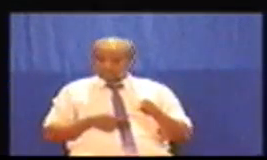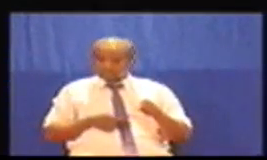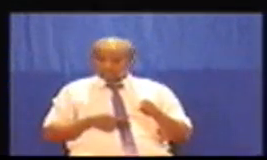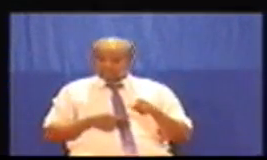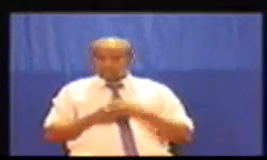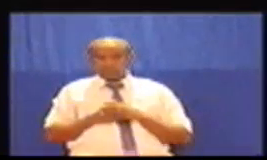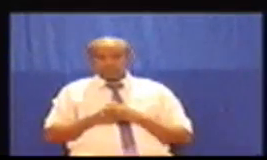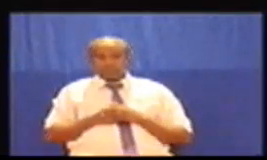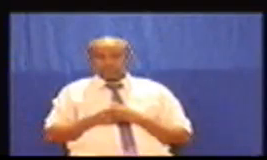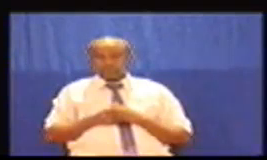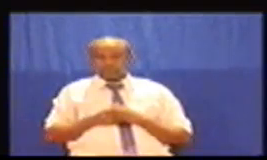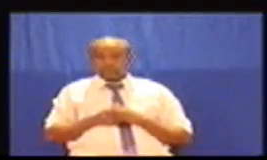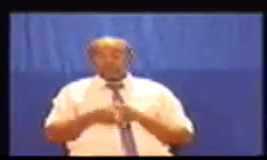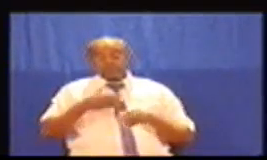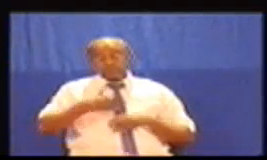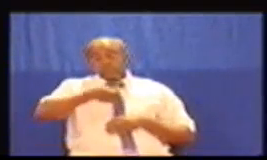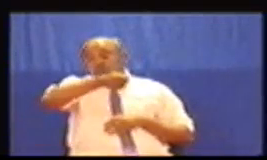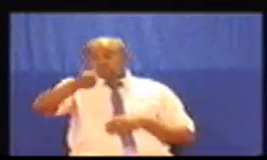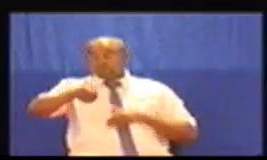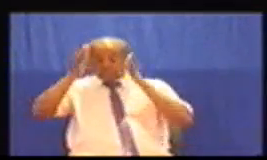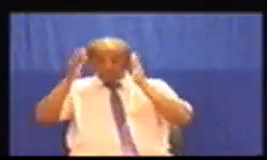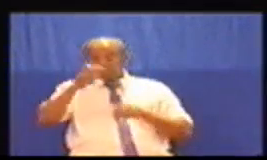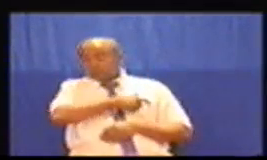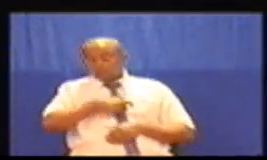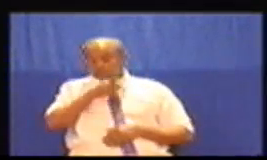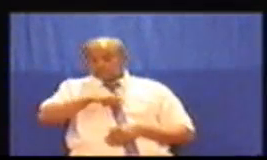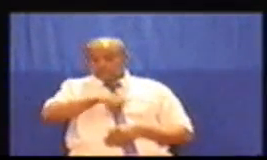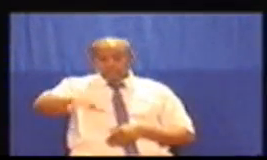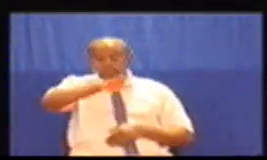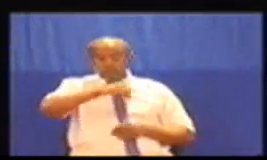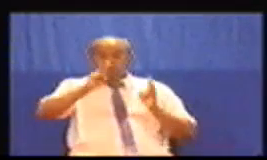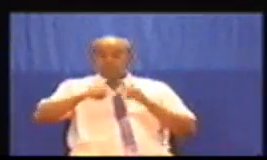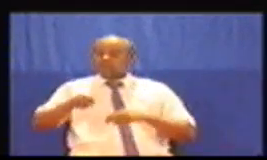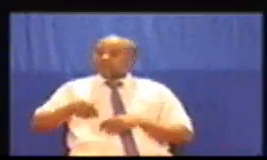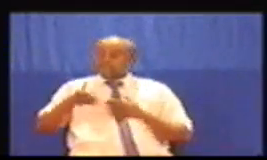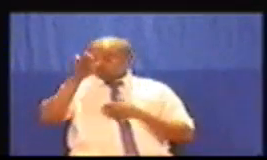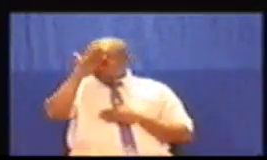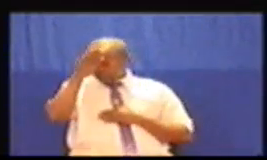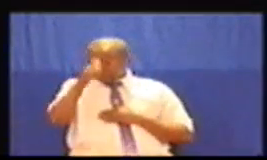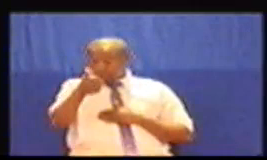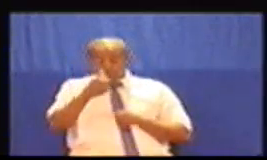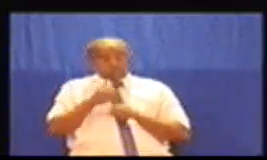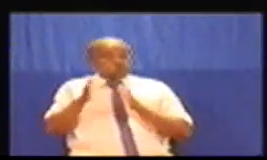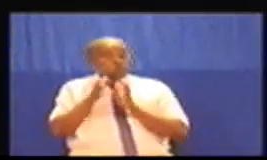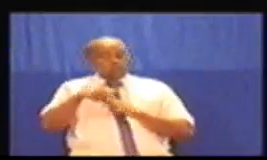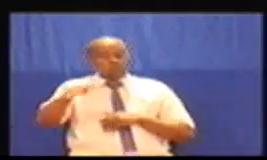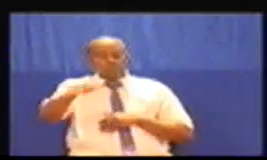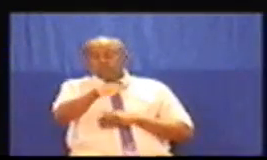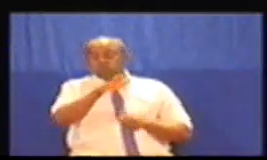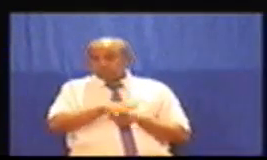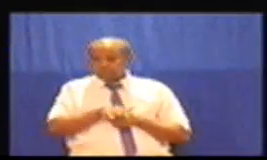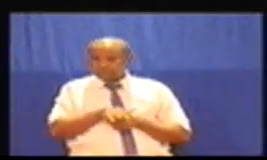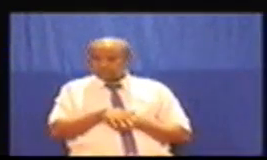wake. Tunampongeza sana Mheshimiwa Rais katika eneo hili. Tunajua ngwe bado ni kubwa, yako maeneo mengi yanayohitaji kujengwa